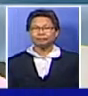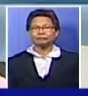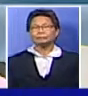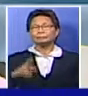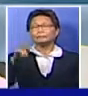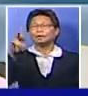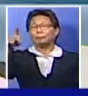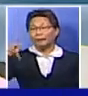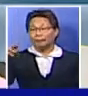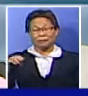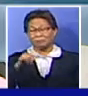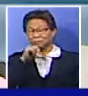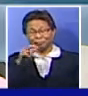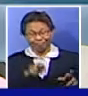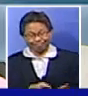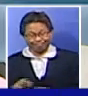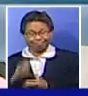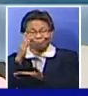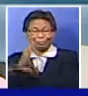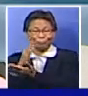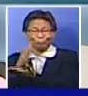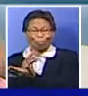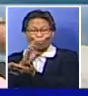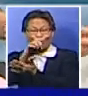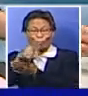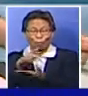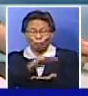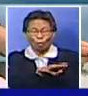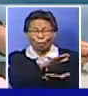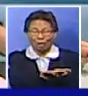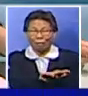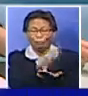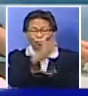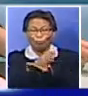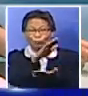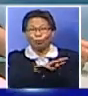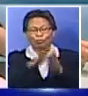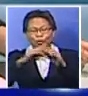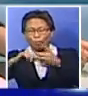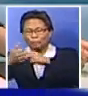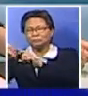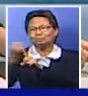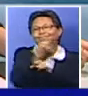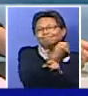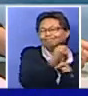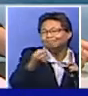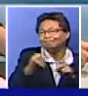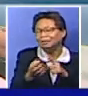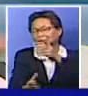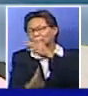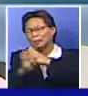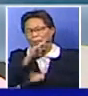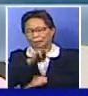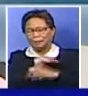Kementerian Pendidikan tidak merancang menghentikan operasi mana-mana sekolah sebagai usaha menyelesaikan isu buli. Timbalan Menteri